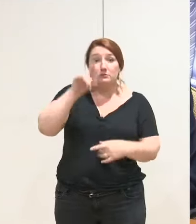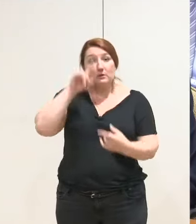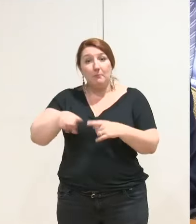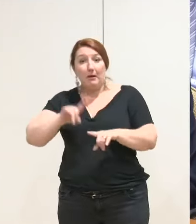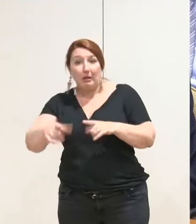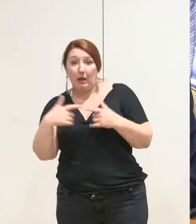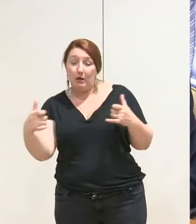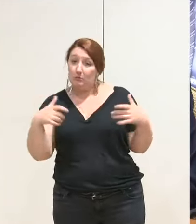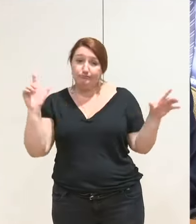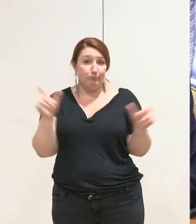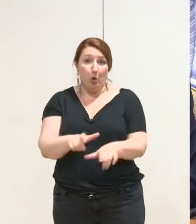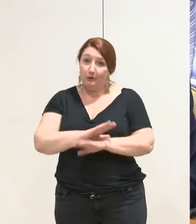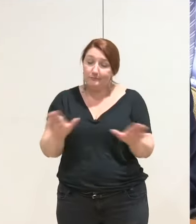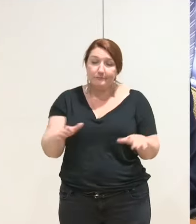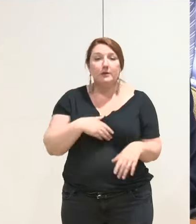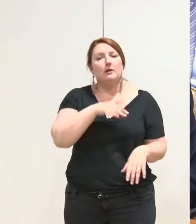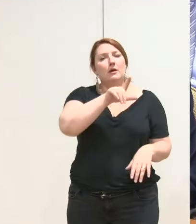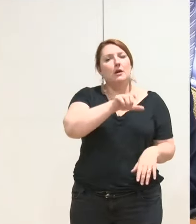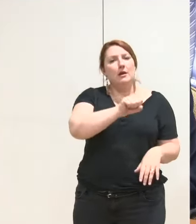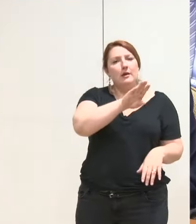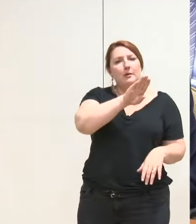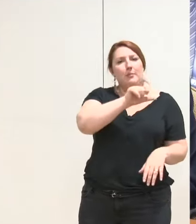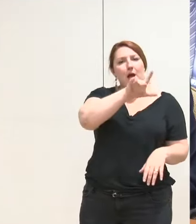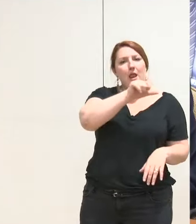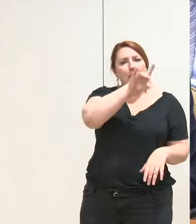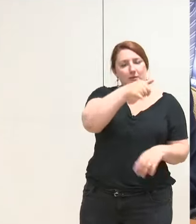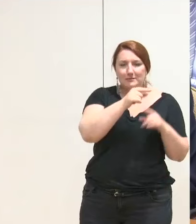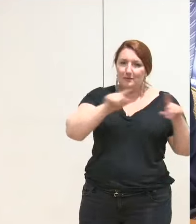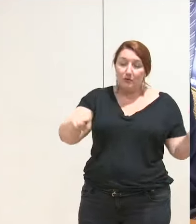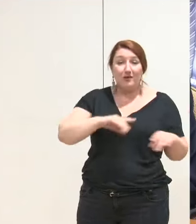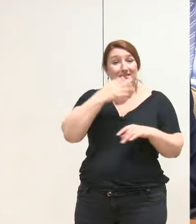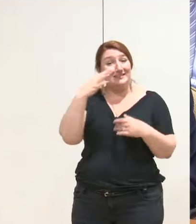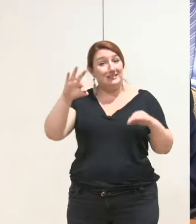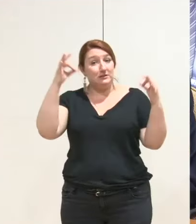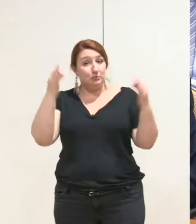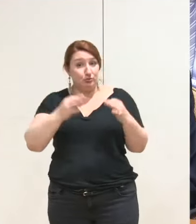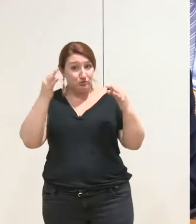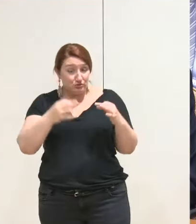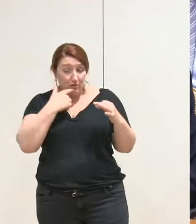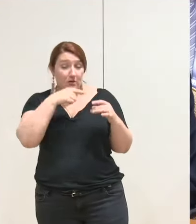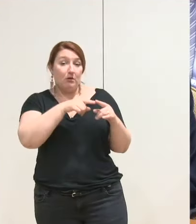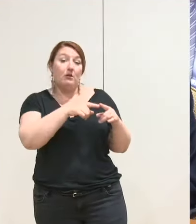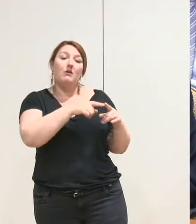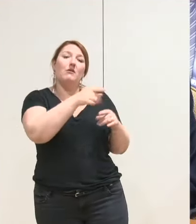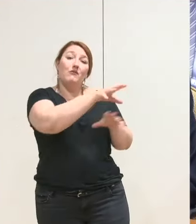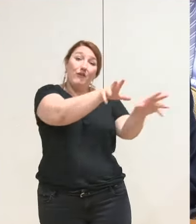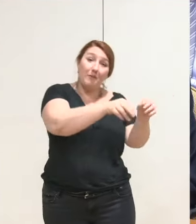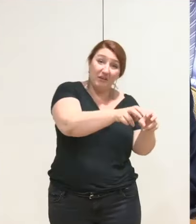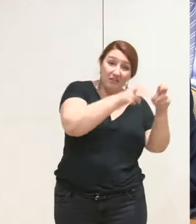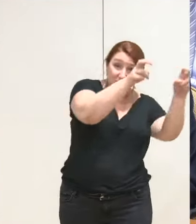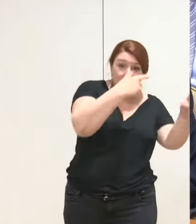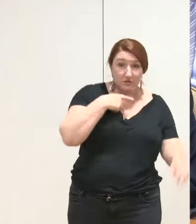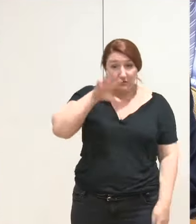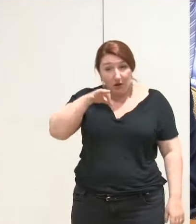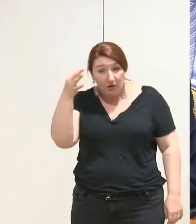différent pour compenser la baisse de 10 % si on augmentait les familles il faudrait les augmenter de 50 %. c'est tout à fait